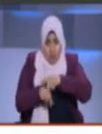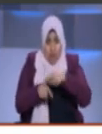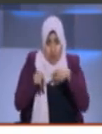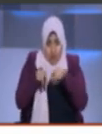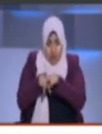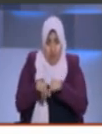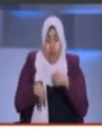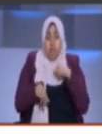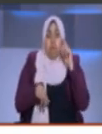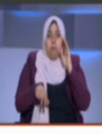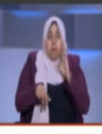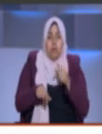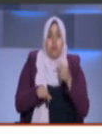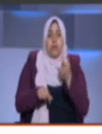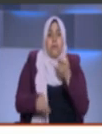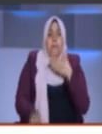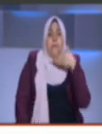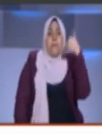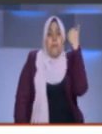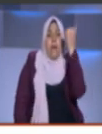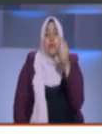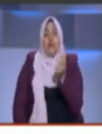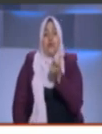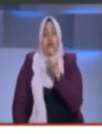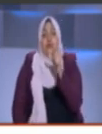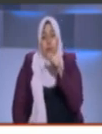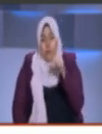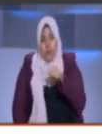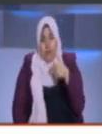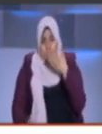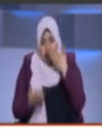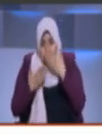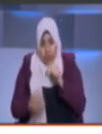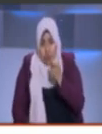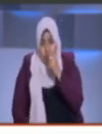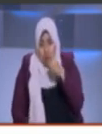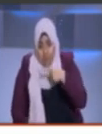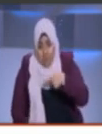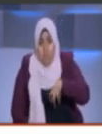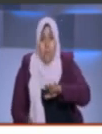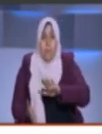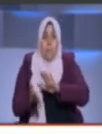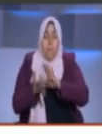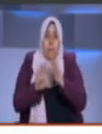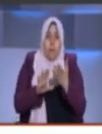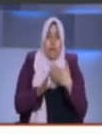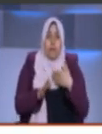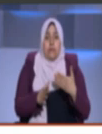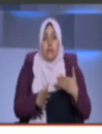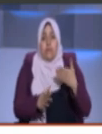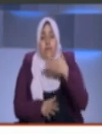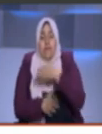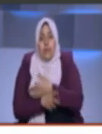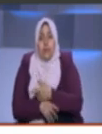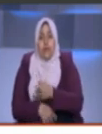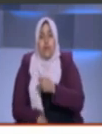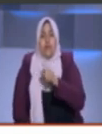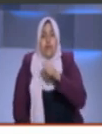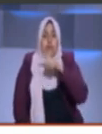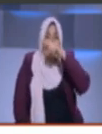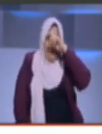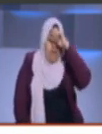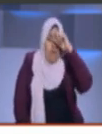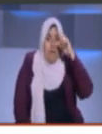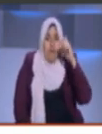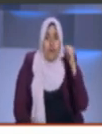إنما تحدث بعد أشهر من الآن. إحنا بعد أشهر من الآن ممكن أن نكون دخلنا في فصل الخريف أو